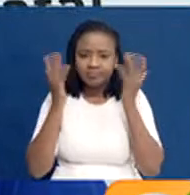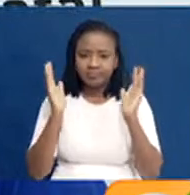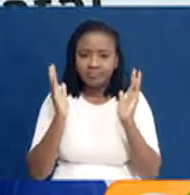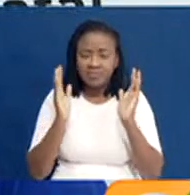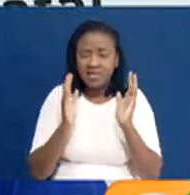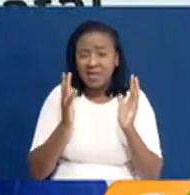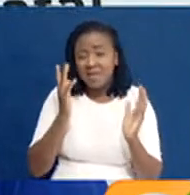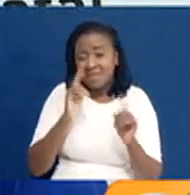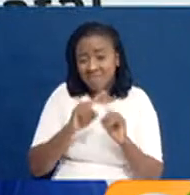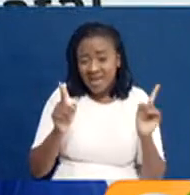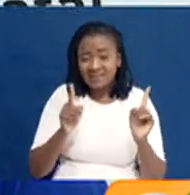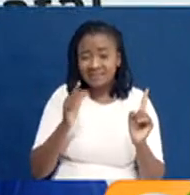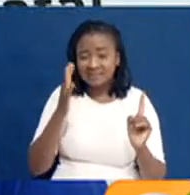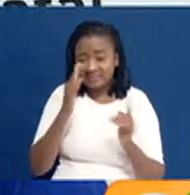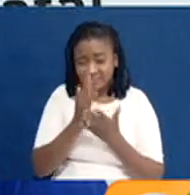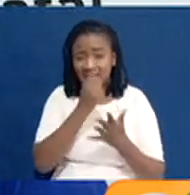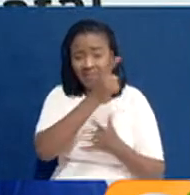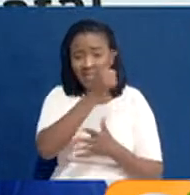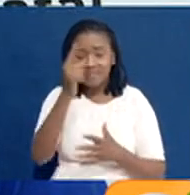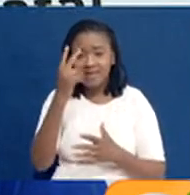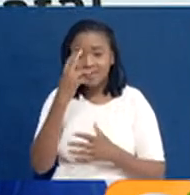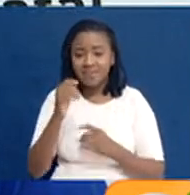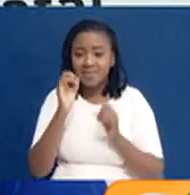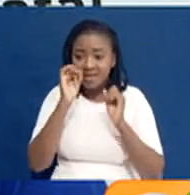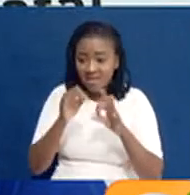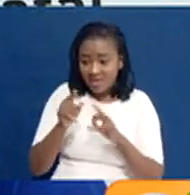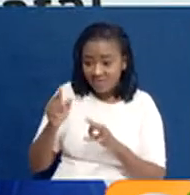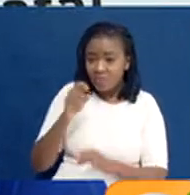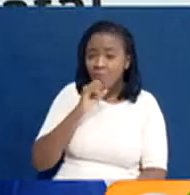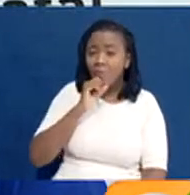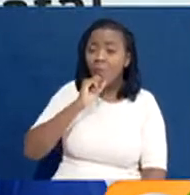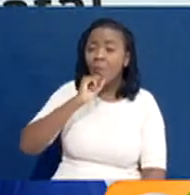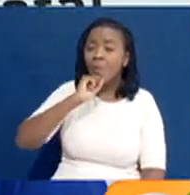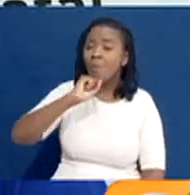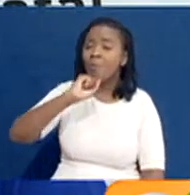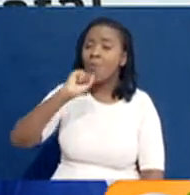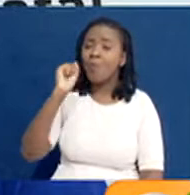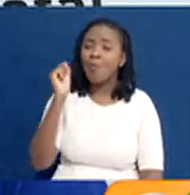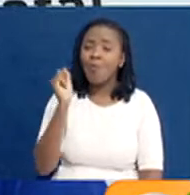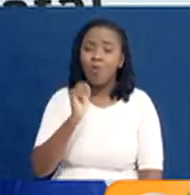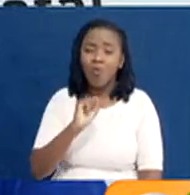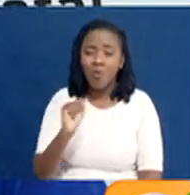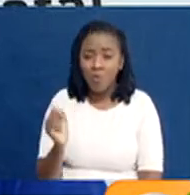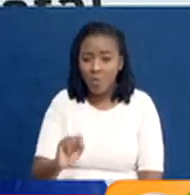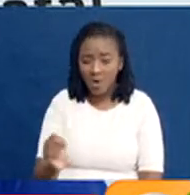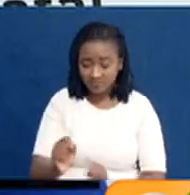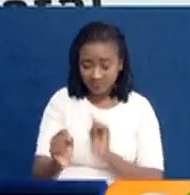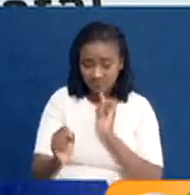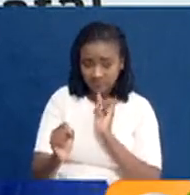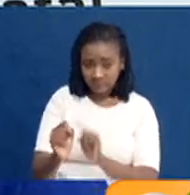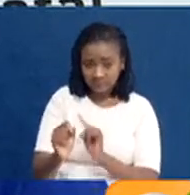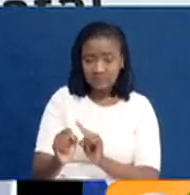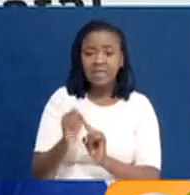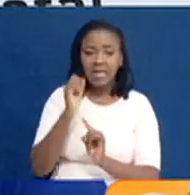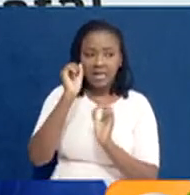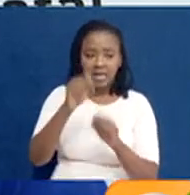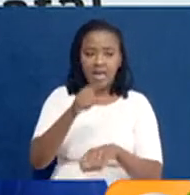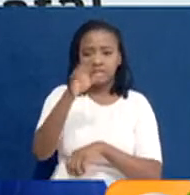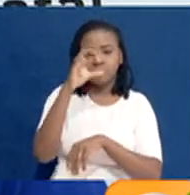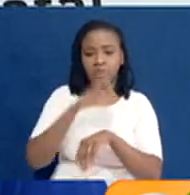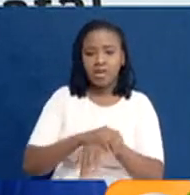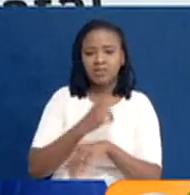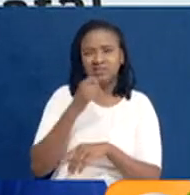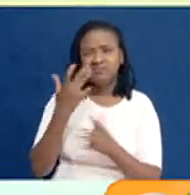umri. Watu ambao wako na umri ambao umeenea wako kwa hali hatari ya kupata ugonjwa huu, miaka